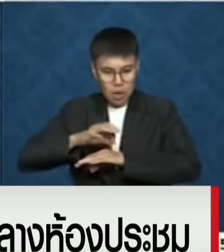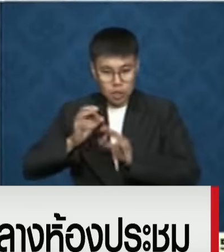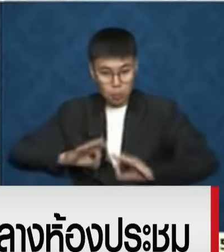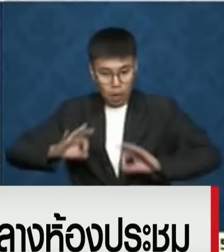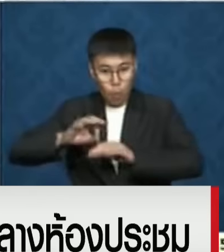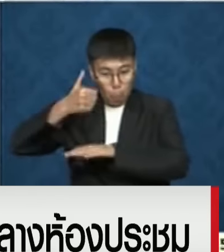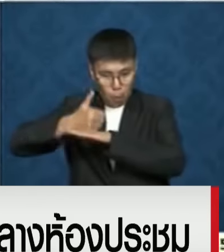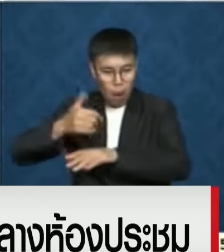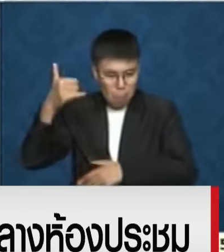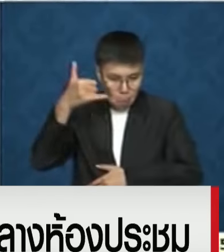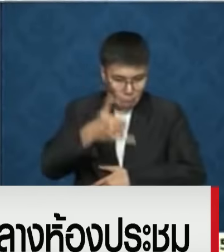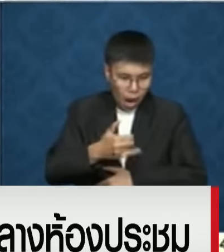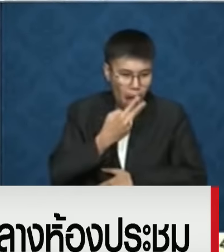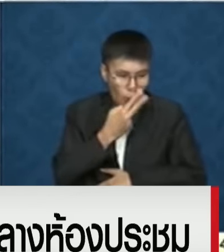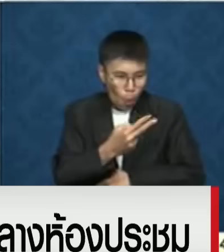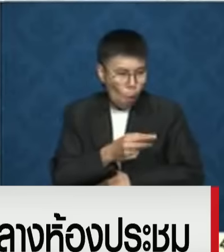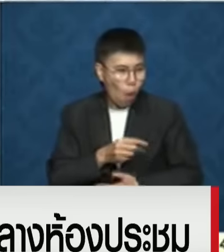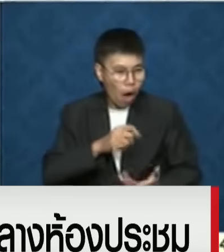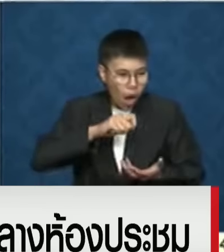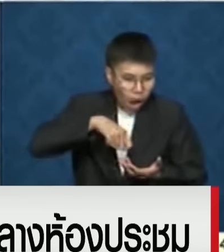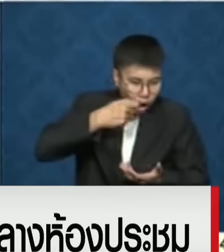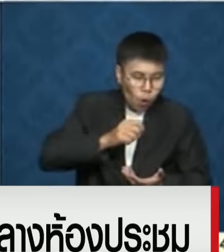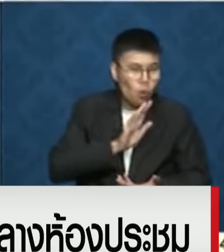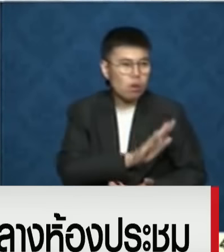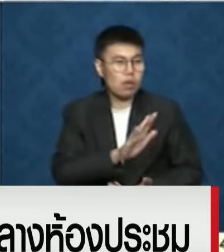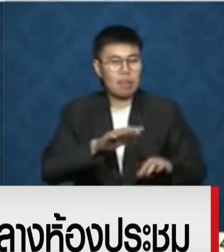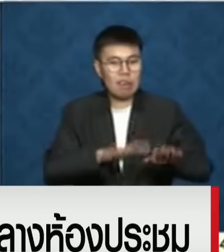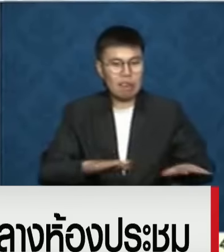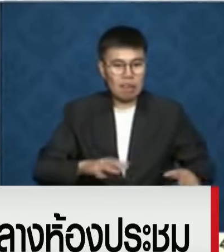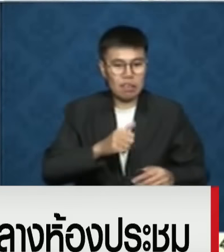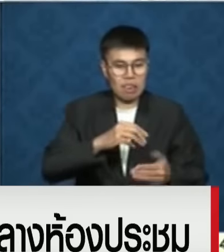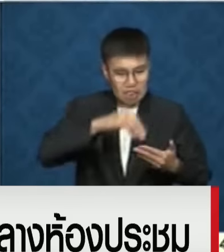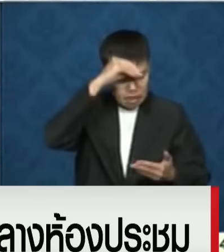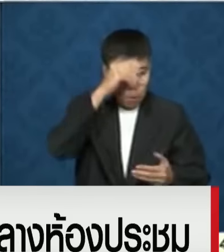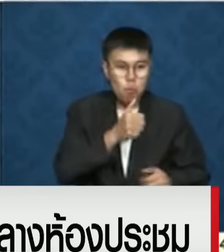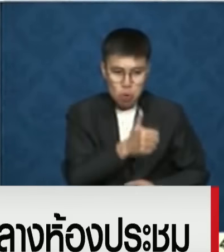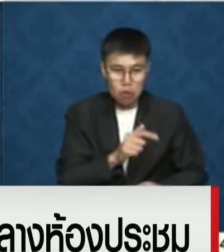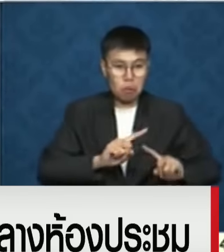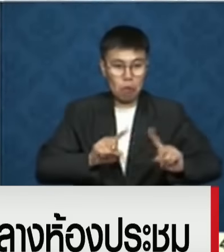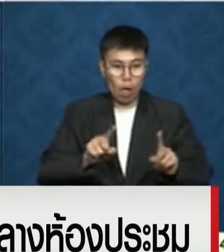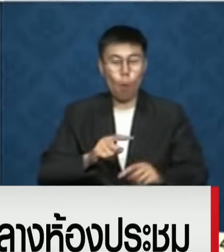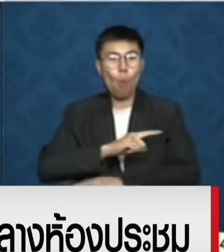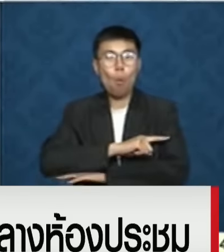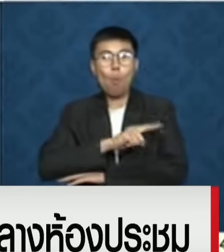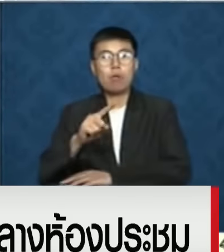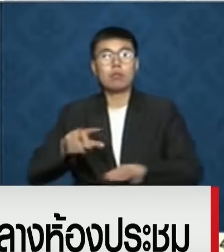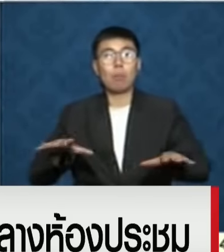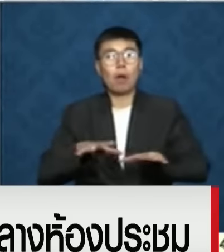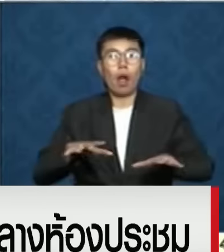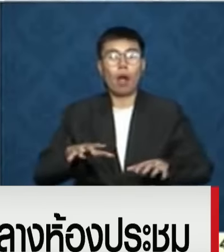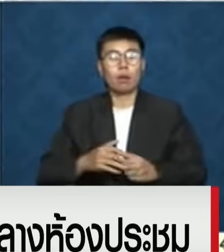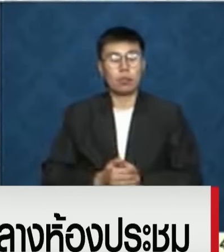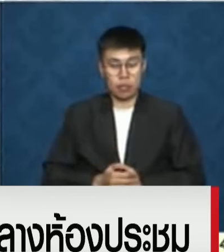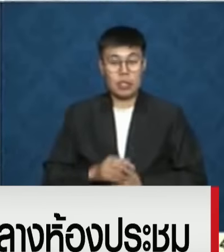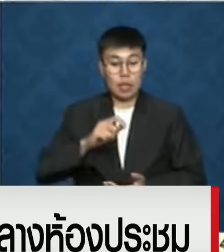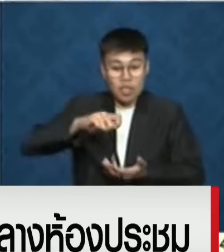ปารมีถามจริงๆเนี่ยถามรัฐมนตรีศึกษาธิการนะคะปรากฏว่ารัฐมนตรีช่วยศึกษาธิการคุณสุรศักดิ์พันเจริญวรกุลท่านก็ลุกขึ้น